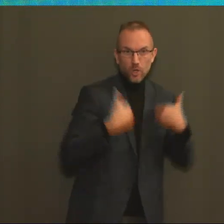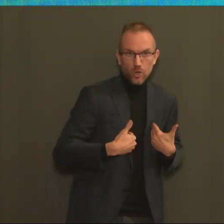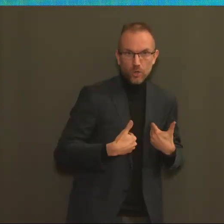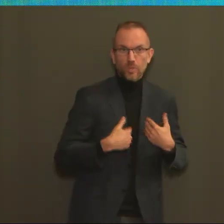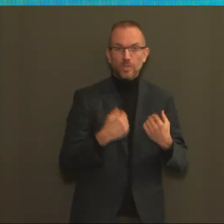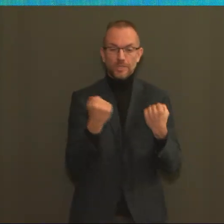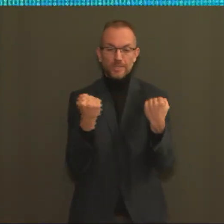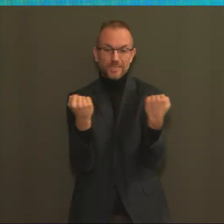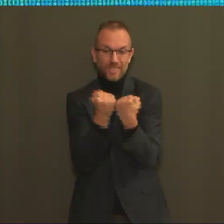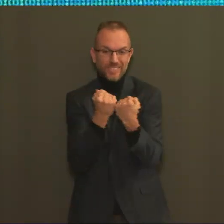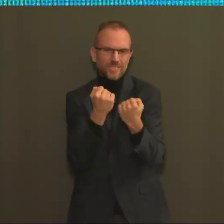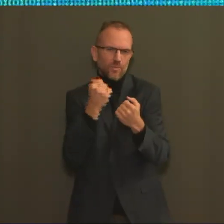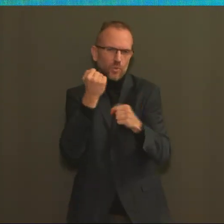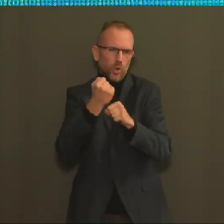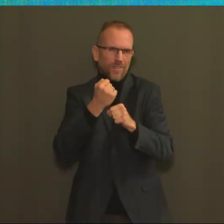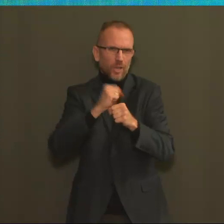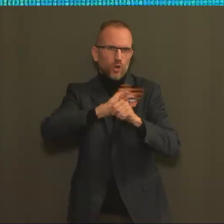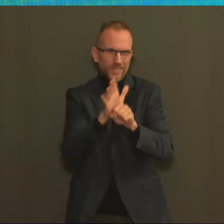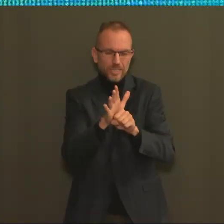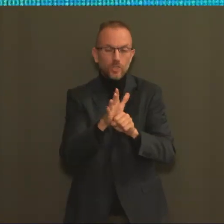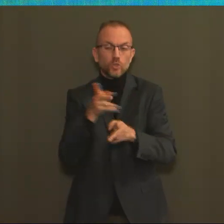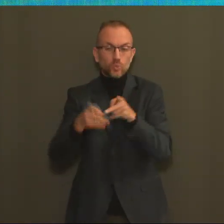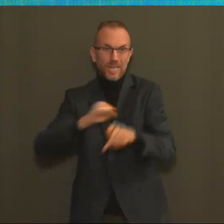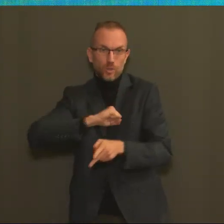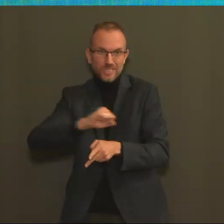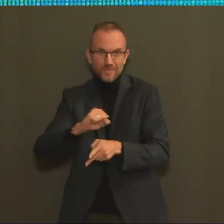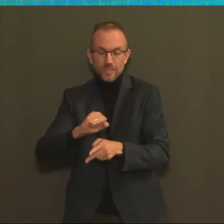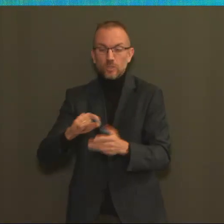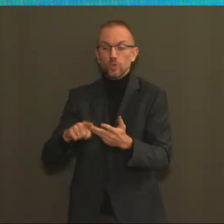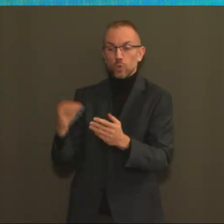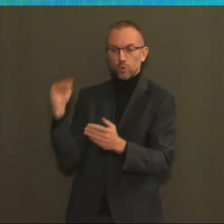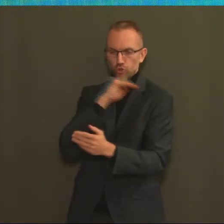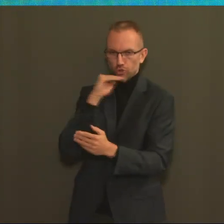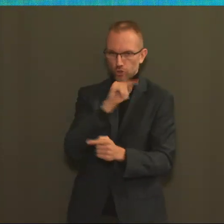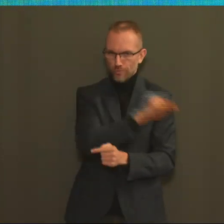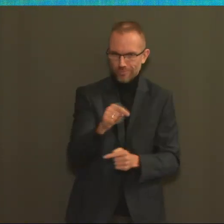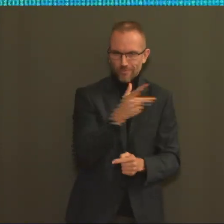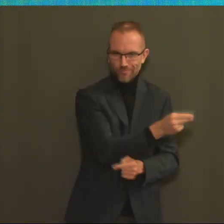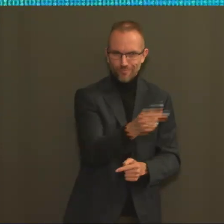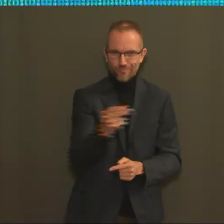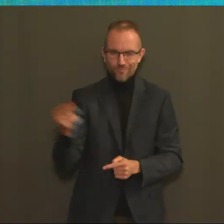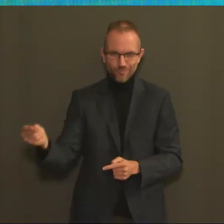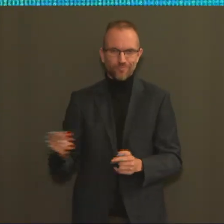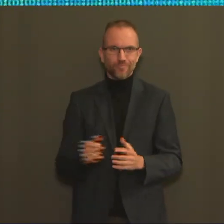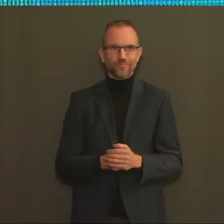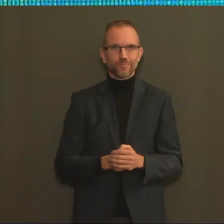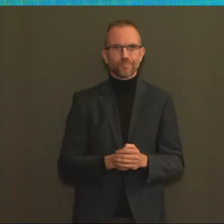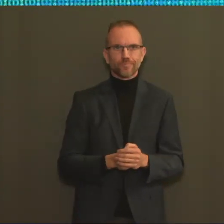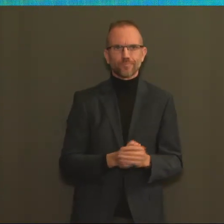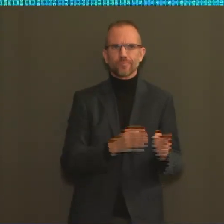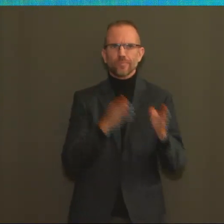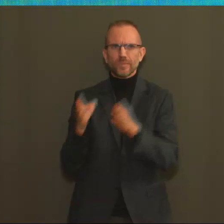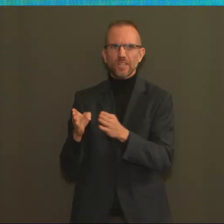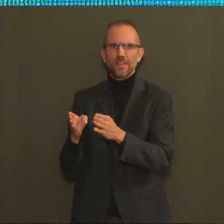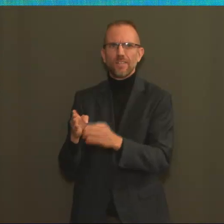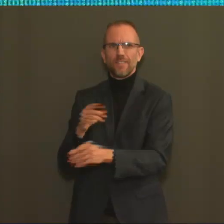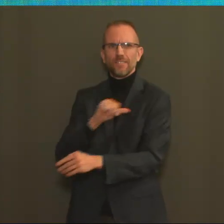hele servies door zoals de vaccin moderne schra kantaoui